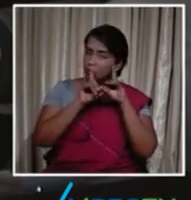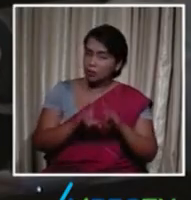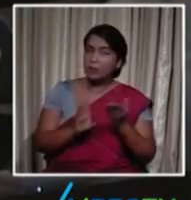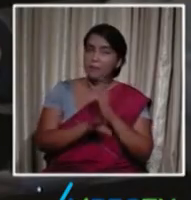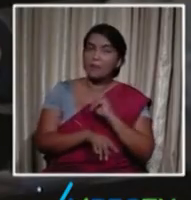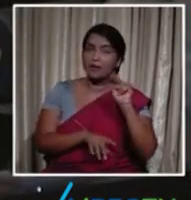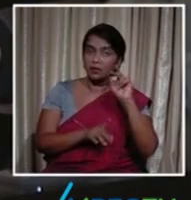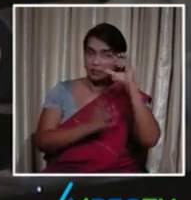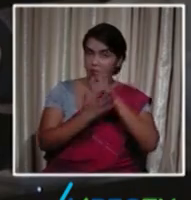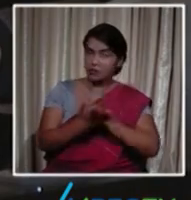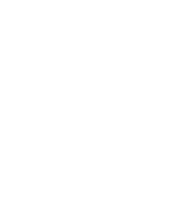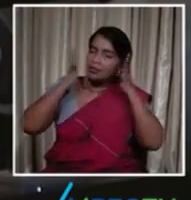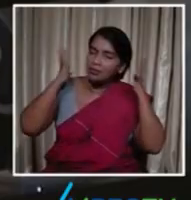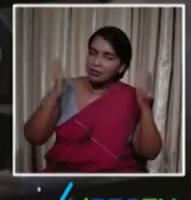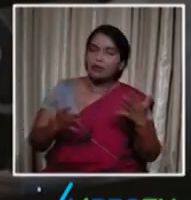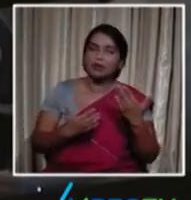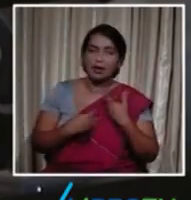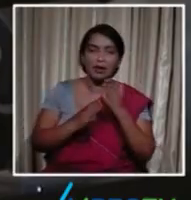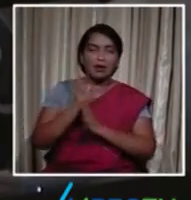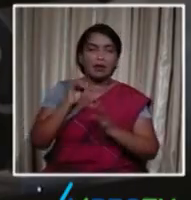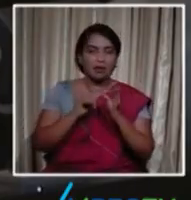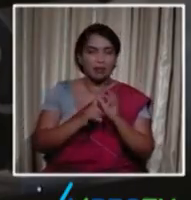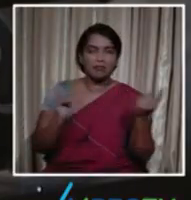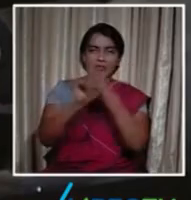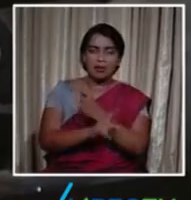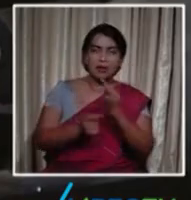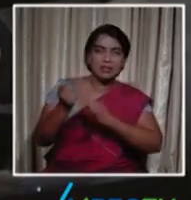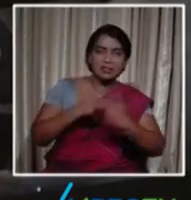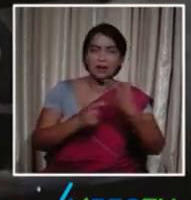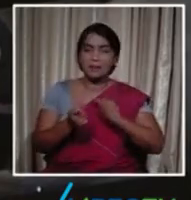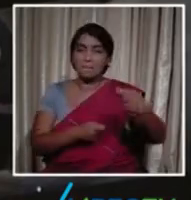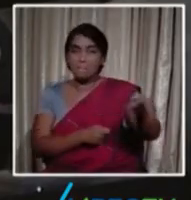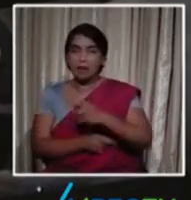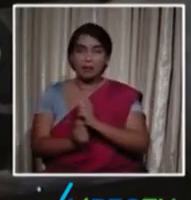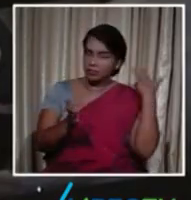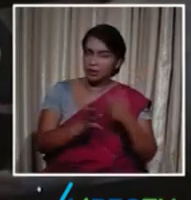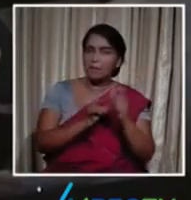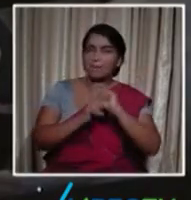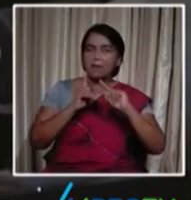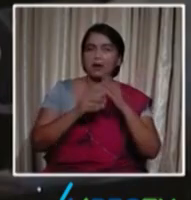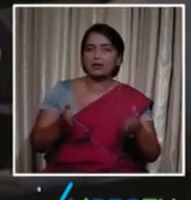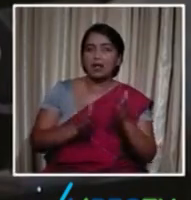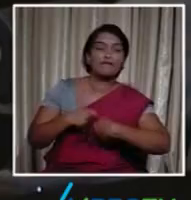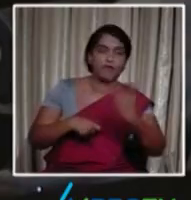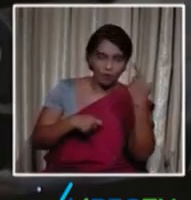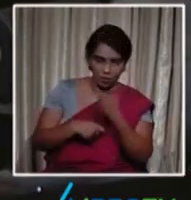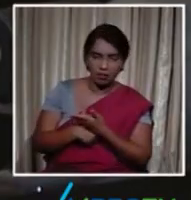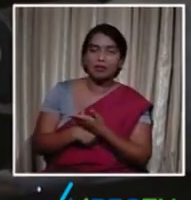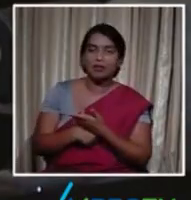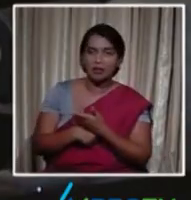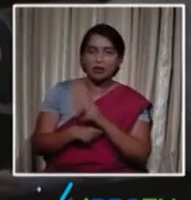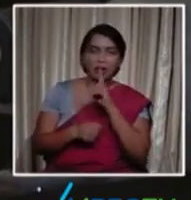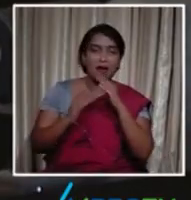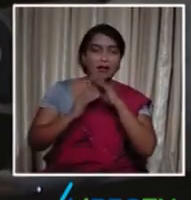20 වෙනි සංශෝධන සම්මත කරගන්න අවස්ථාවේදී මන්ත්‍රීවරු එහෙට මෙහෙට අලවි වුණු ඉතිහාසයක් මේ පාර්ලිමේන්තුවට තිබෙනවා. මන්ත්‍රීවරු විකිණෙනවා හරියට